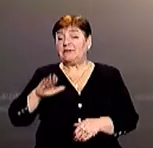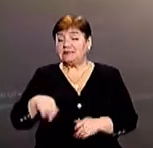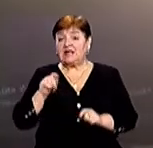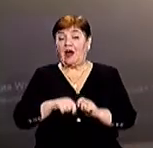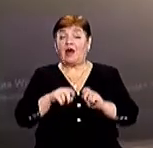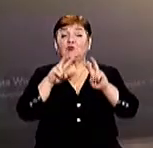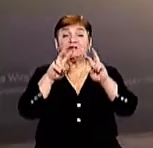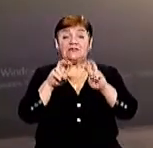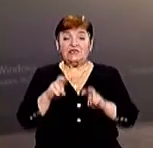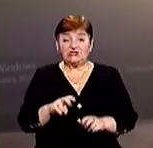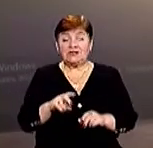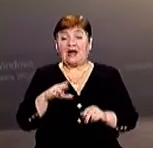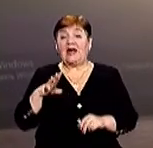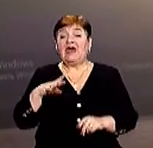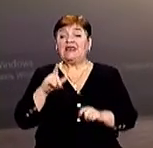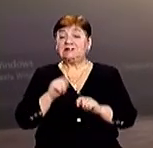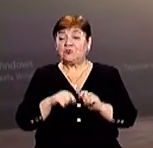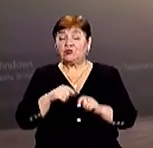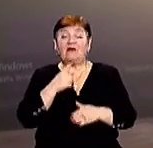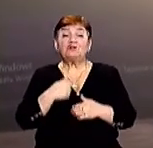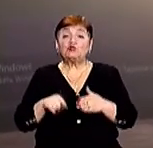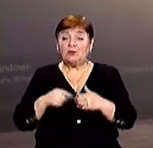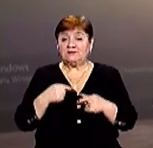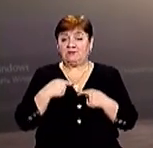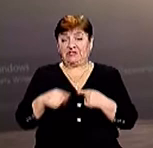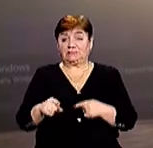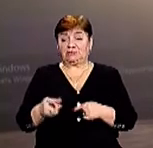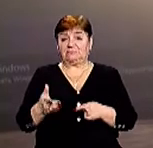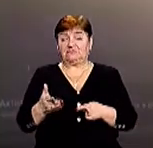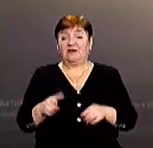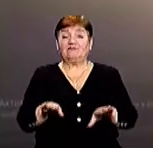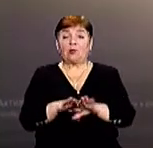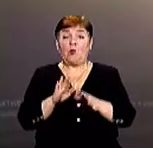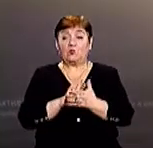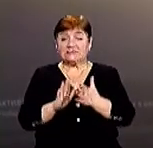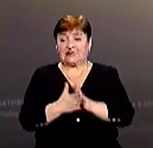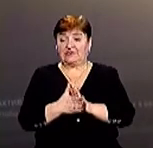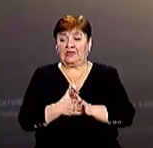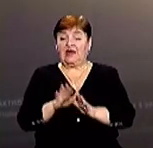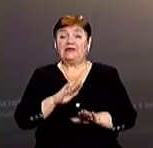цього інспекторами було встановлено зовсім інше. Це от сидіння в нормальному стані. От вони